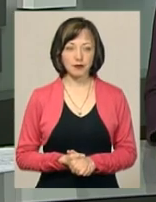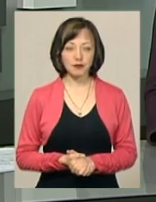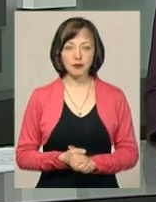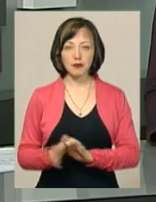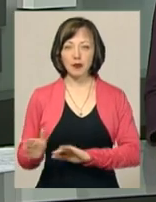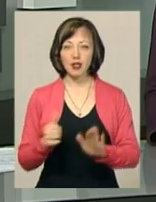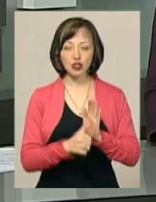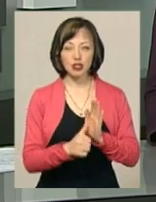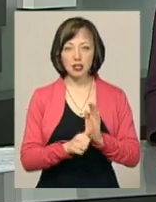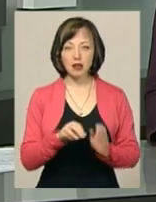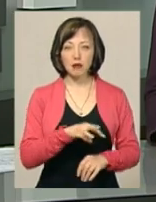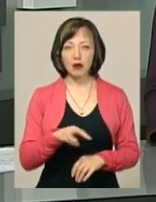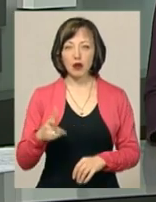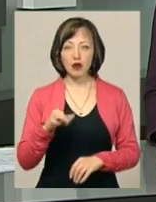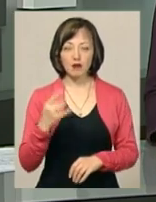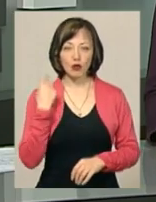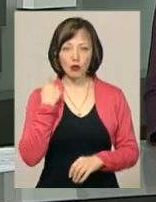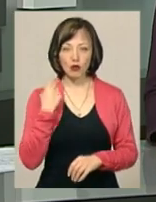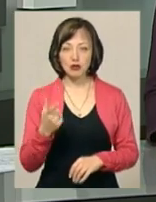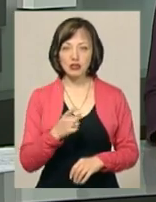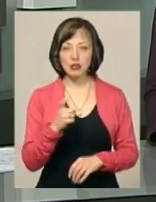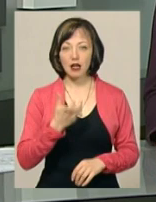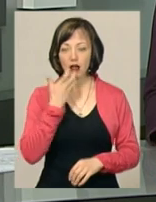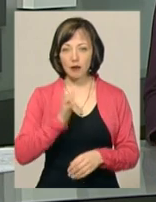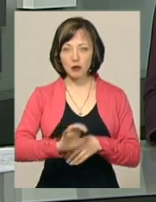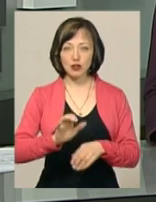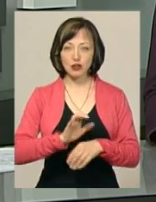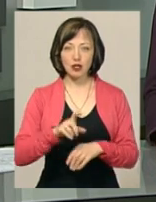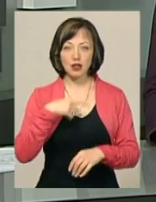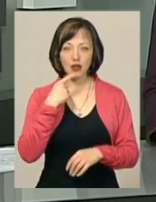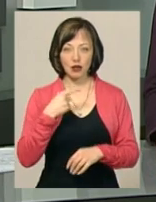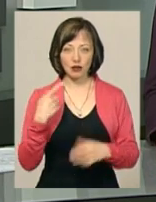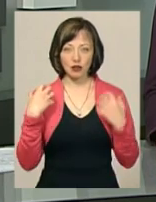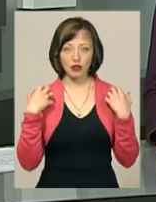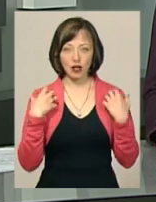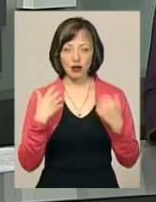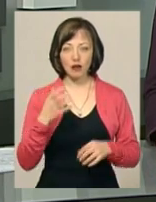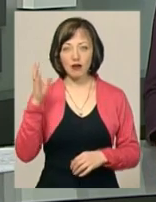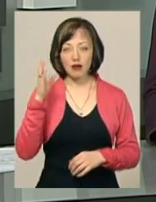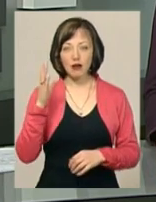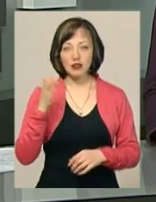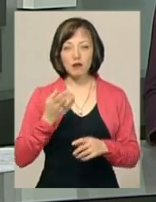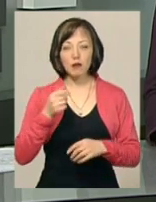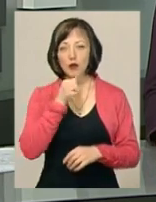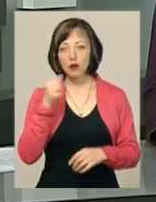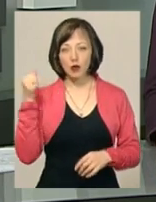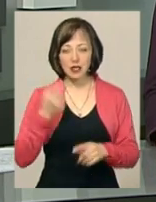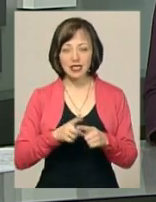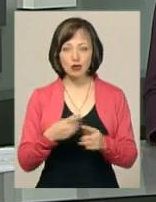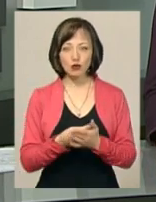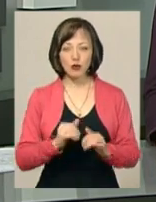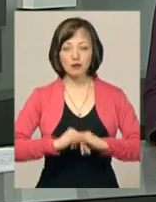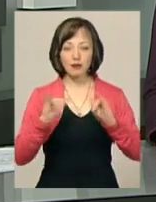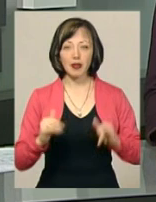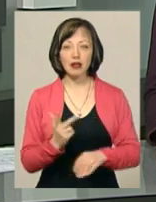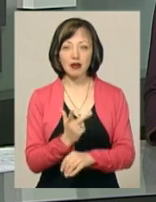60 мільйонів гривень боргують нині хмельничани за теплопостачання, каже Світлана Остапюк. Порівняно з минулим роком ця сума зросла втричі. На